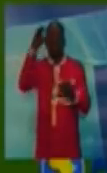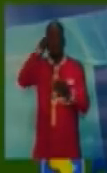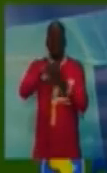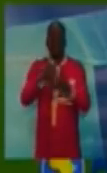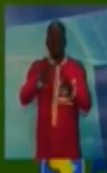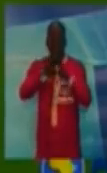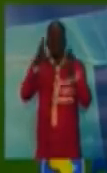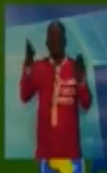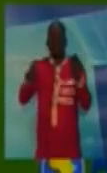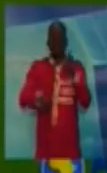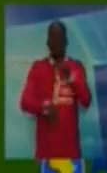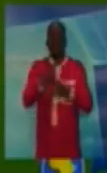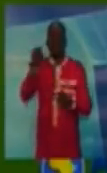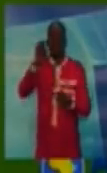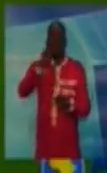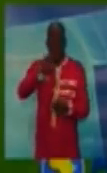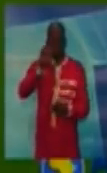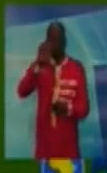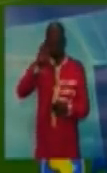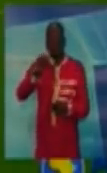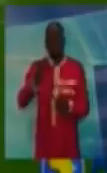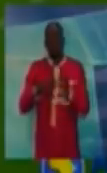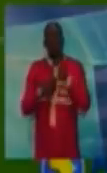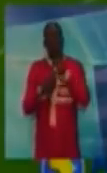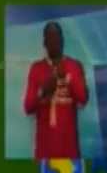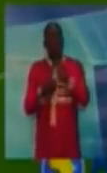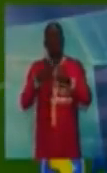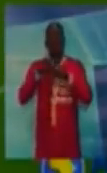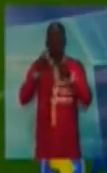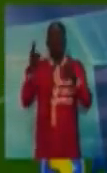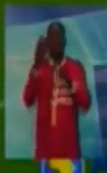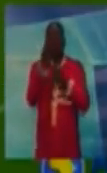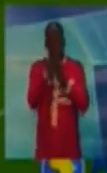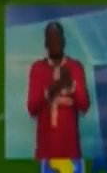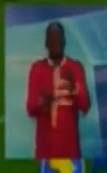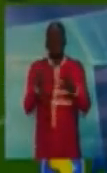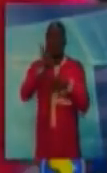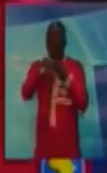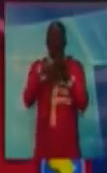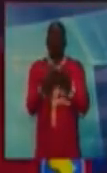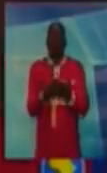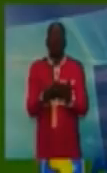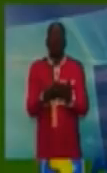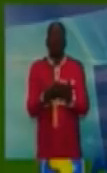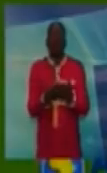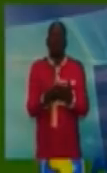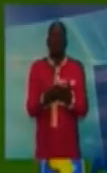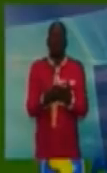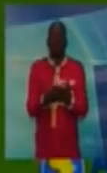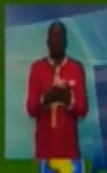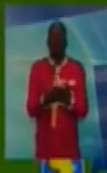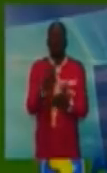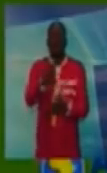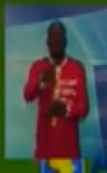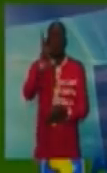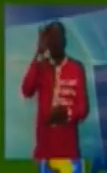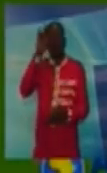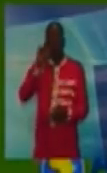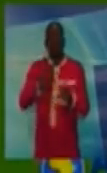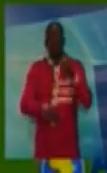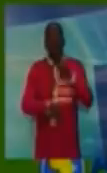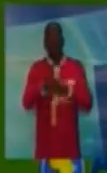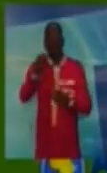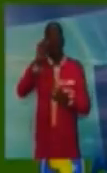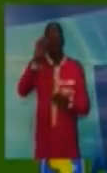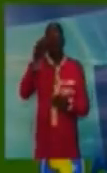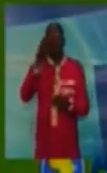cette ouverture du score, Mo Salah se signale, mais manque le cadre. L'on retrouve la star de Liverpool